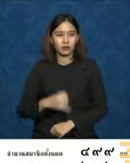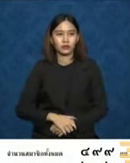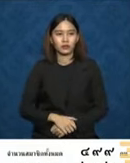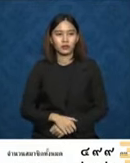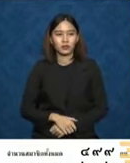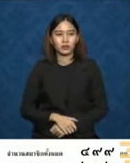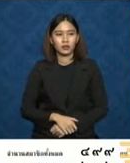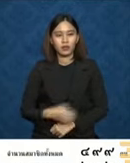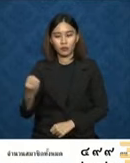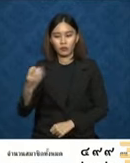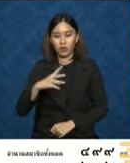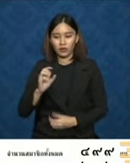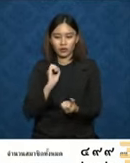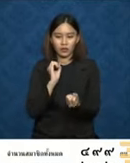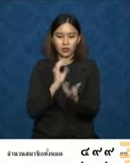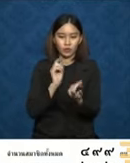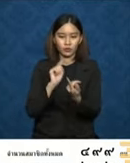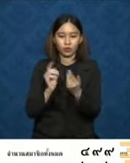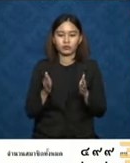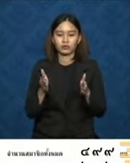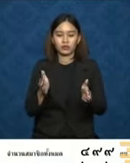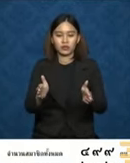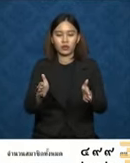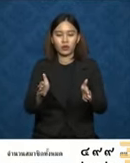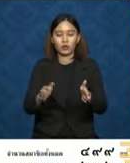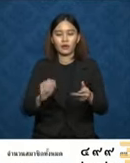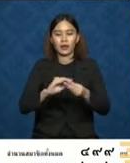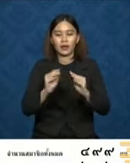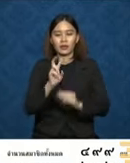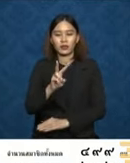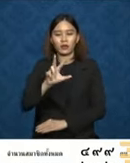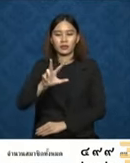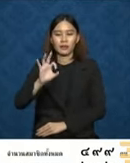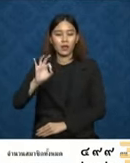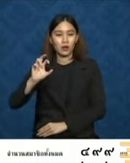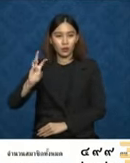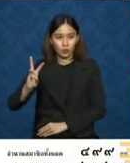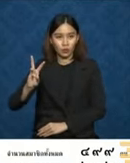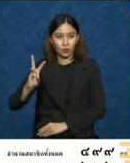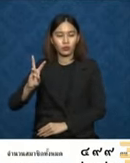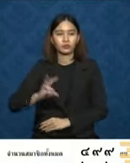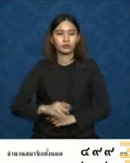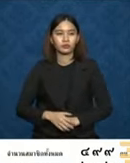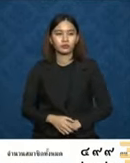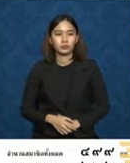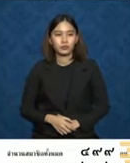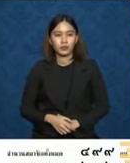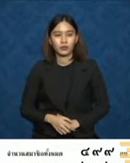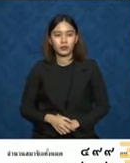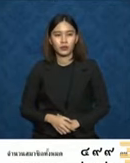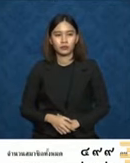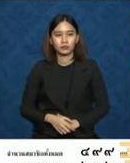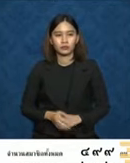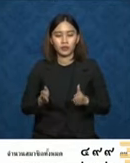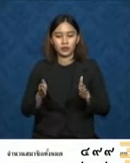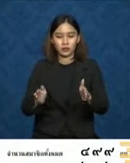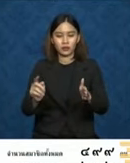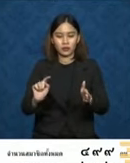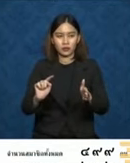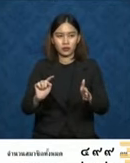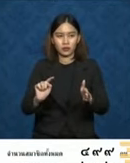คะและชาวบ้านได้รับความเดือดร้อนจากการใช้ถนนทางหลวงหมายเลข 2396ช่องเม็กหนองแสงซึ่งเป็นช่วง